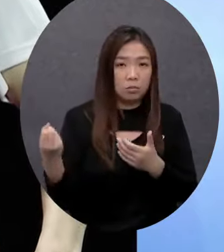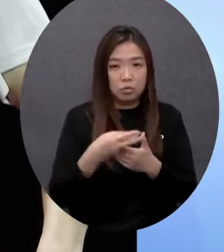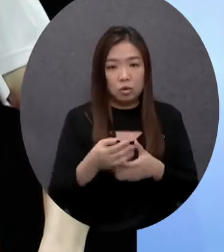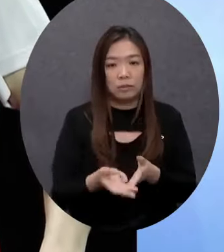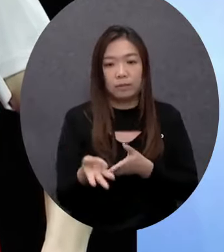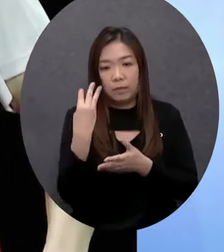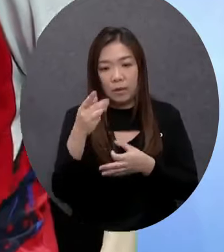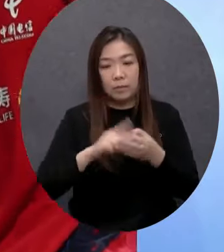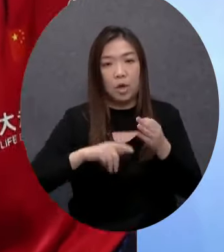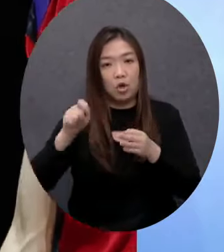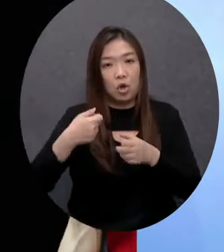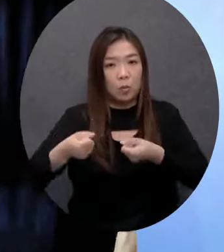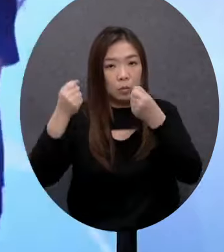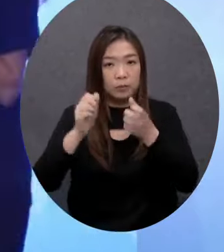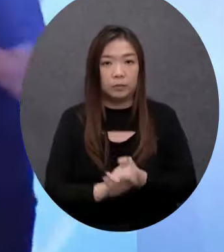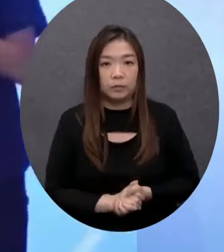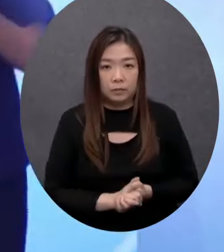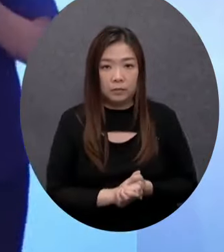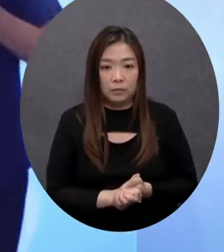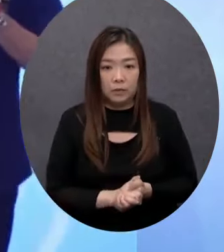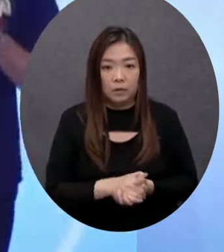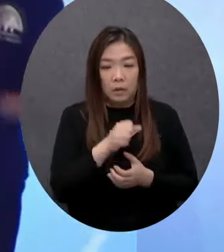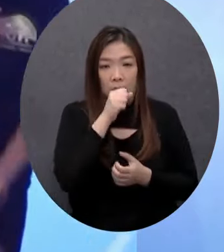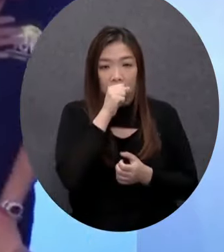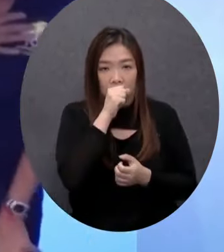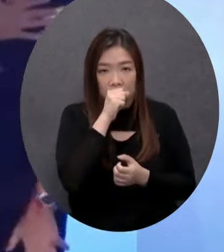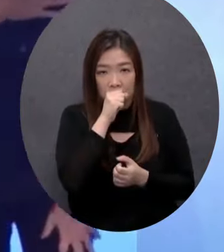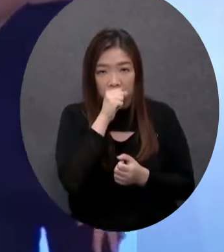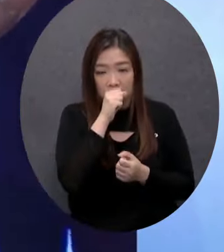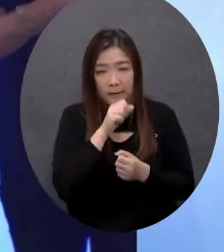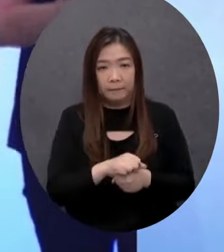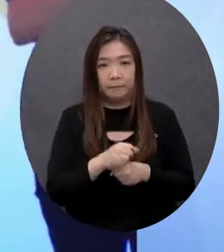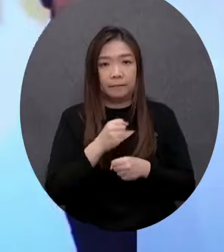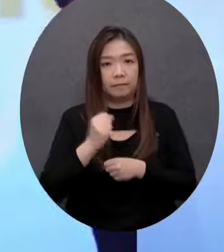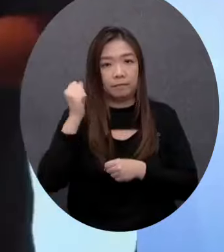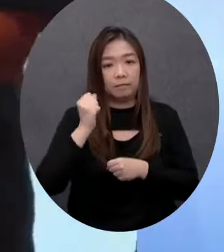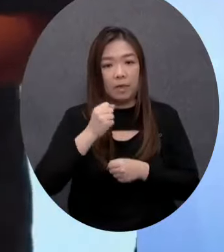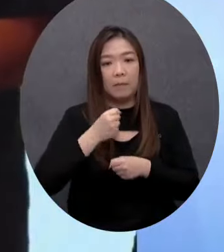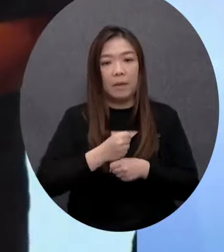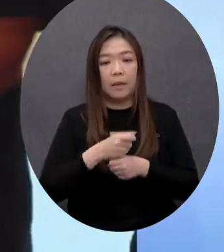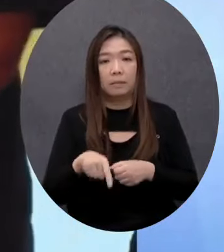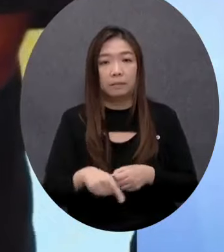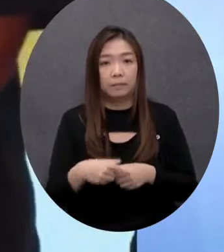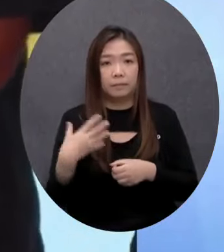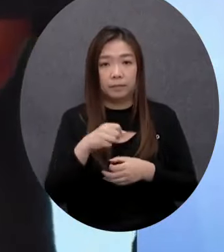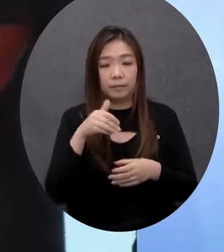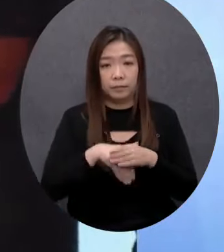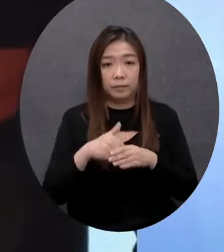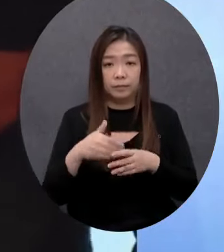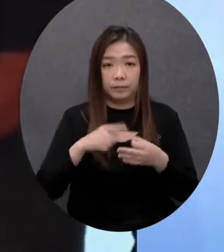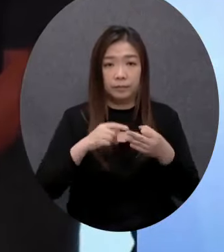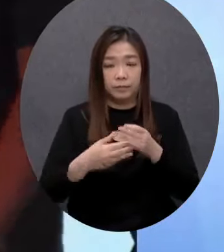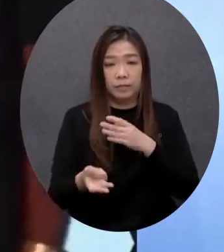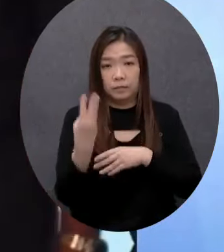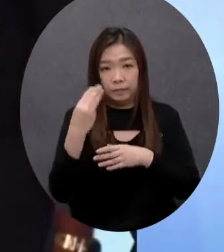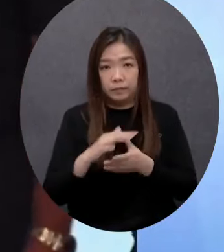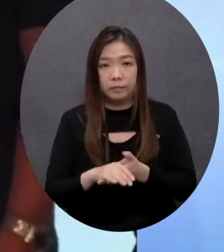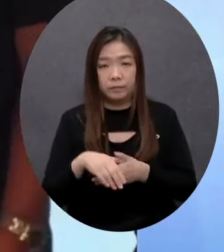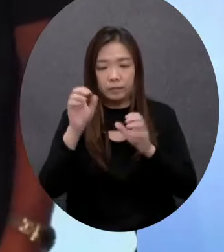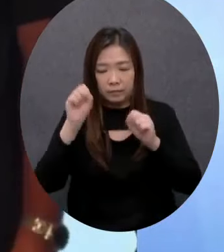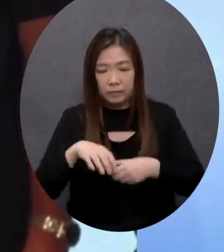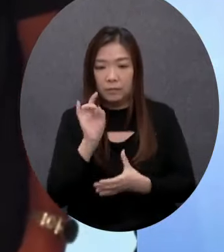汤姆斯杯。巴拿马总统选举由前公安部长穆里诺胜出，他承诺尽快